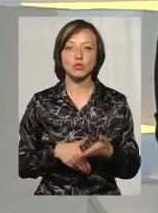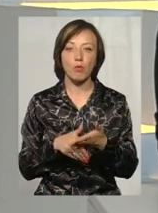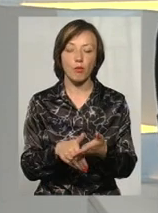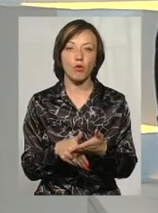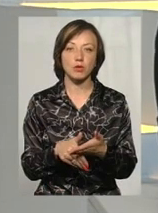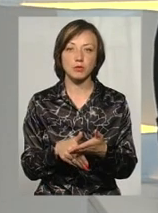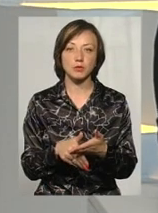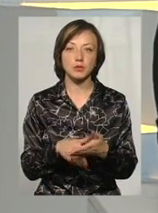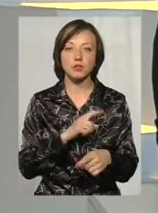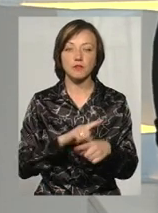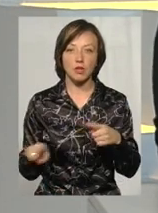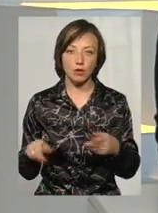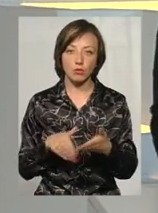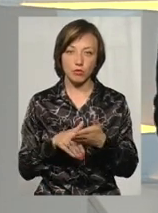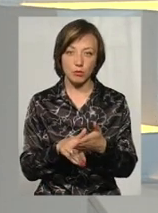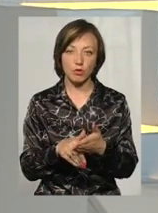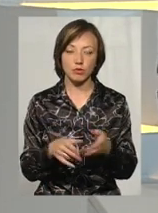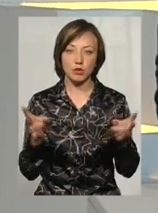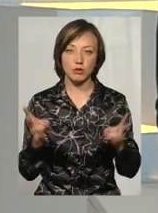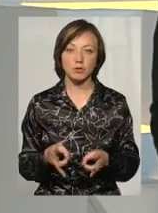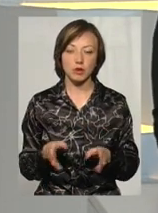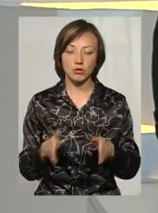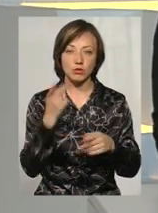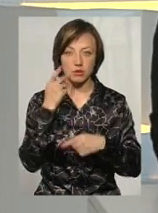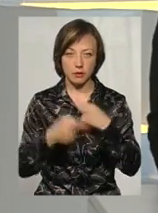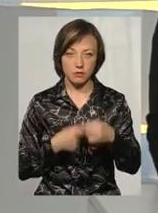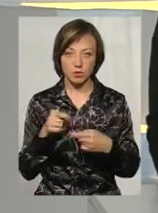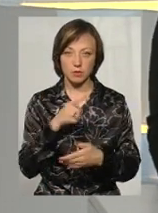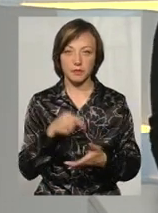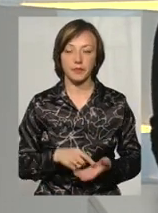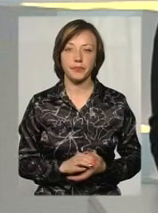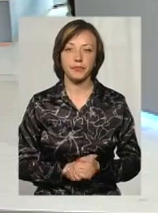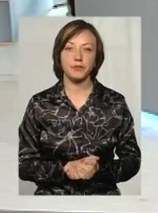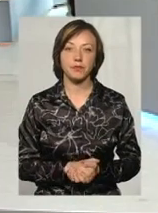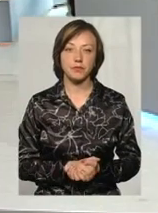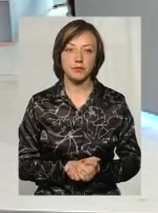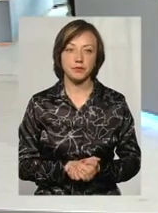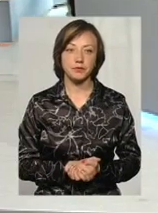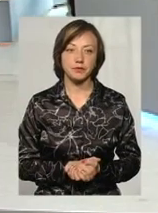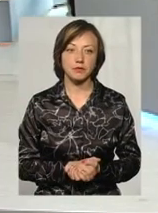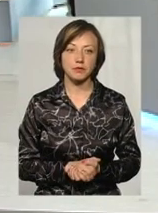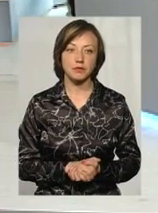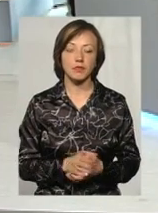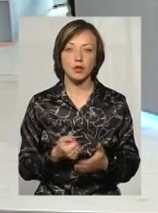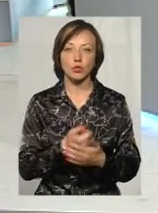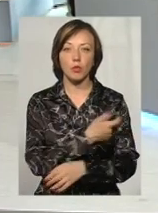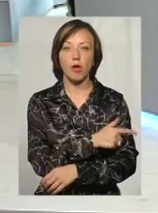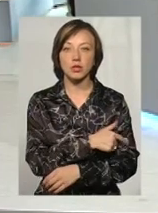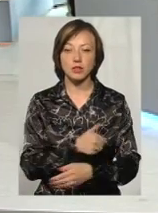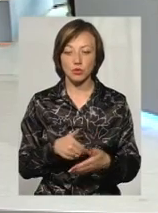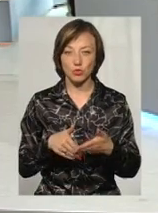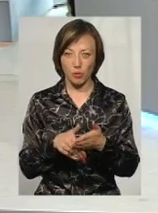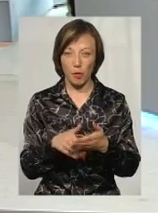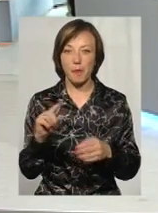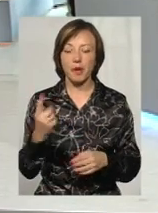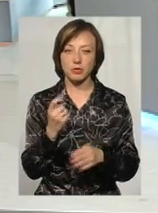там, причому швидка допомога, так, вона потрібна на дорозі завжди, напевно. Про випадки, думаю. До медичної допомоги працівник